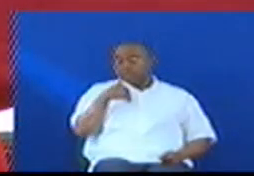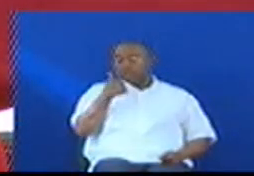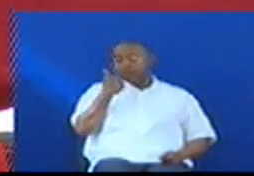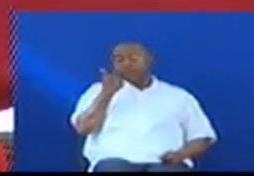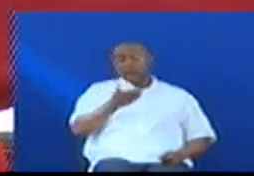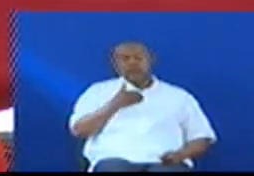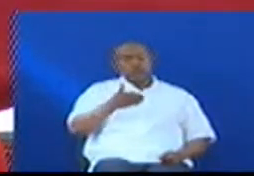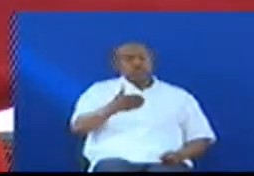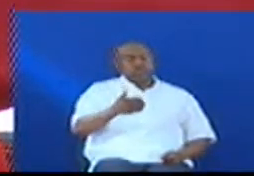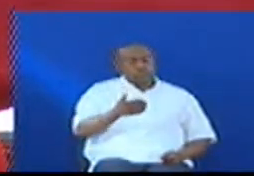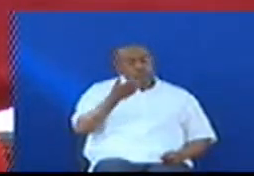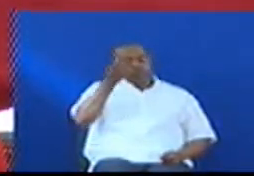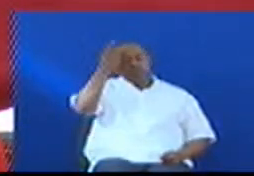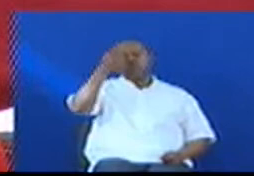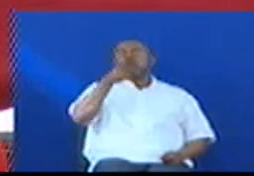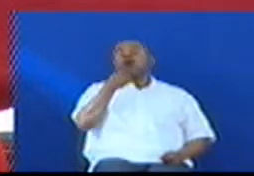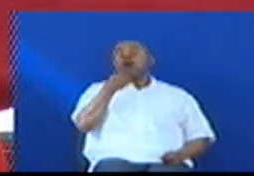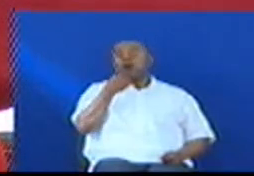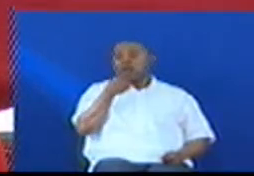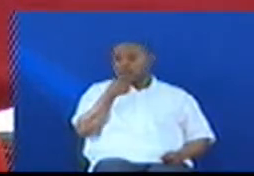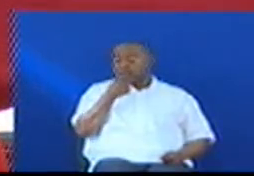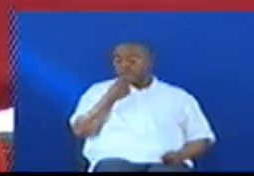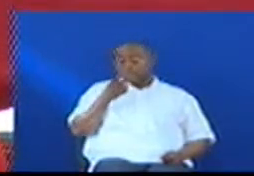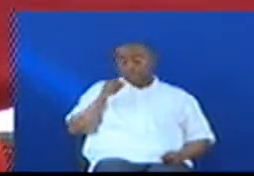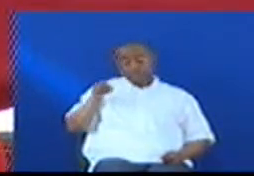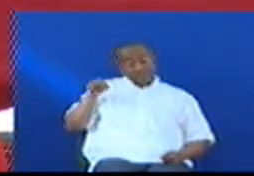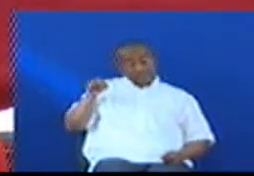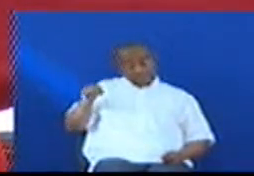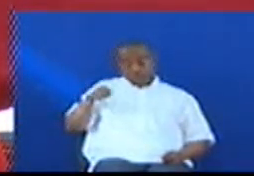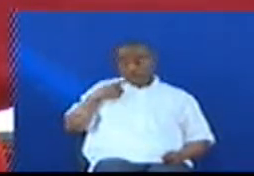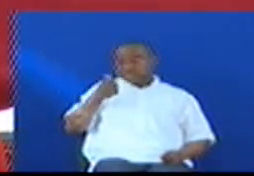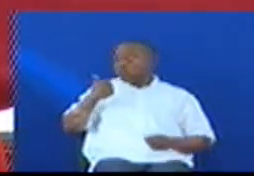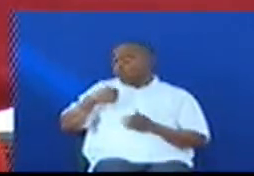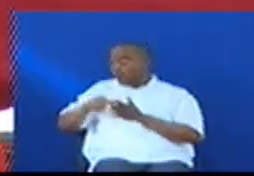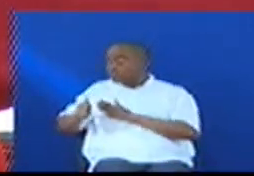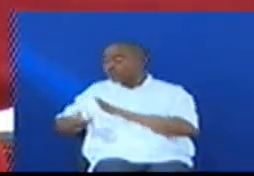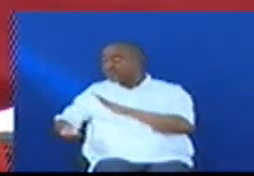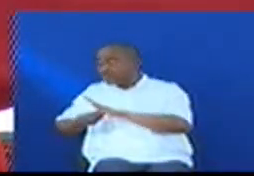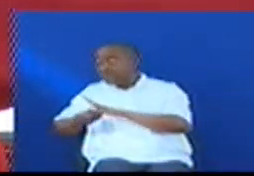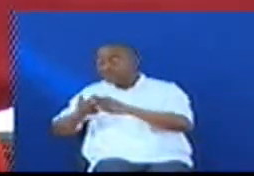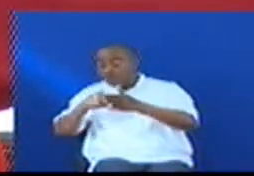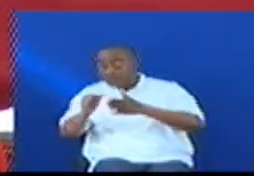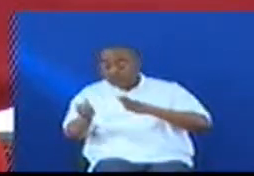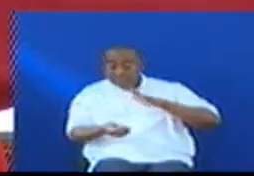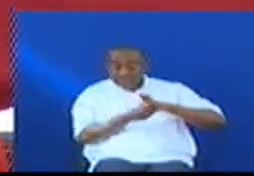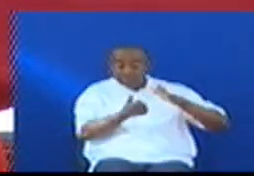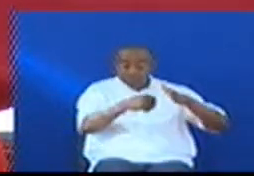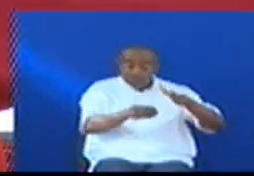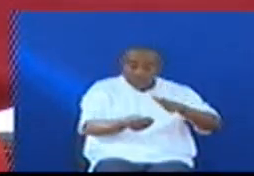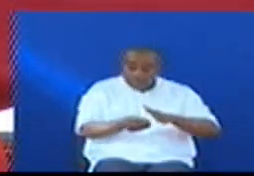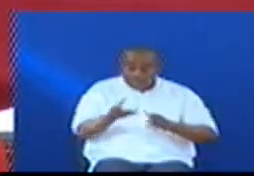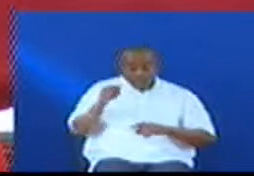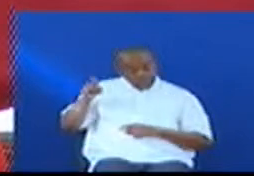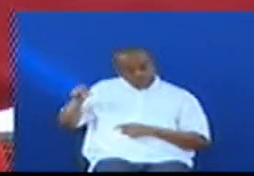kwamba fedha zile walizokuwa wamezitolea taarifa zilikuwa fedha kwa ajili ya kulipa